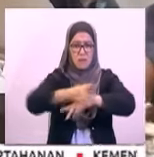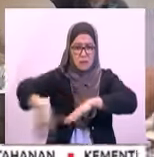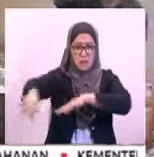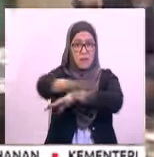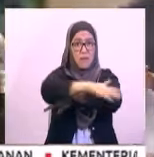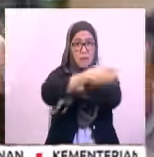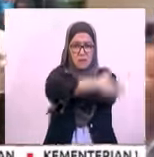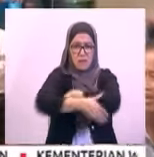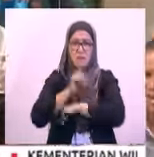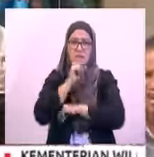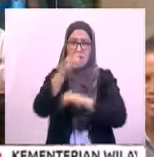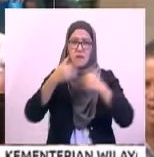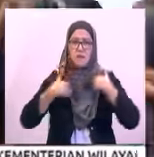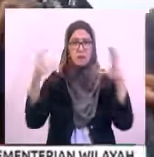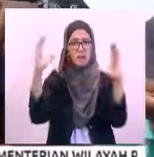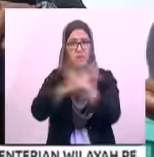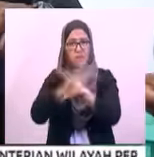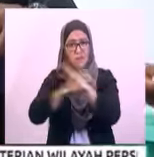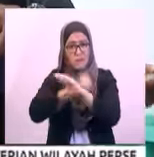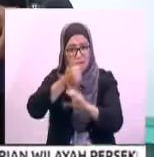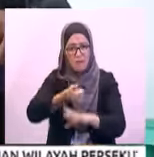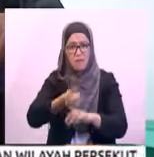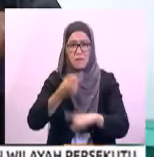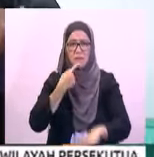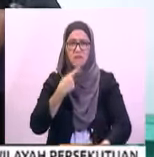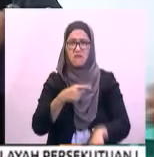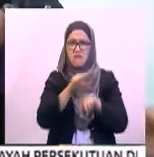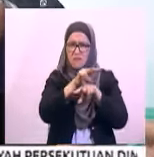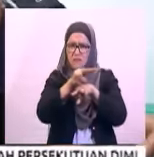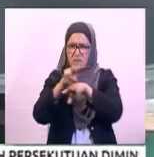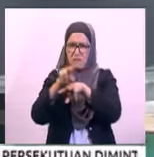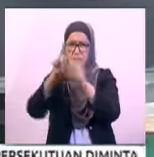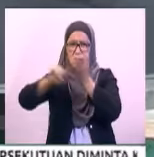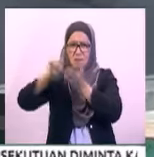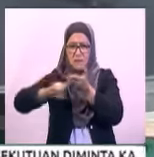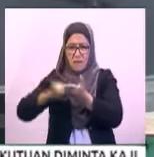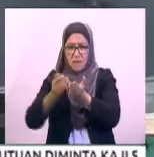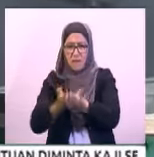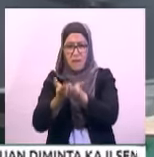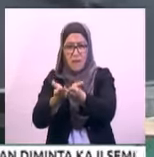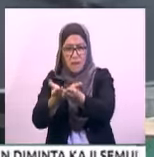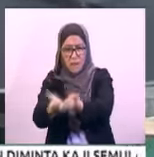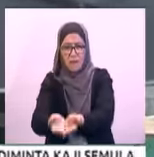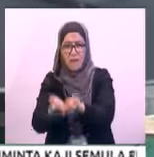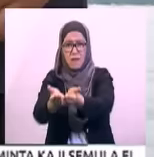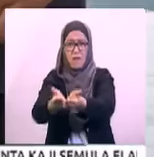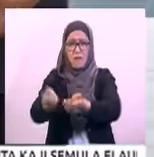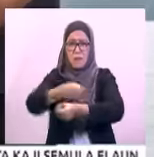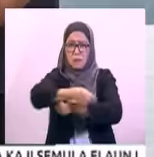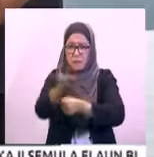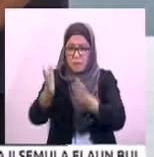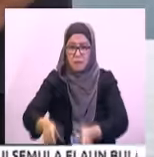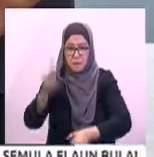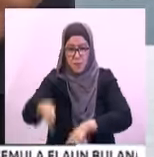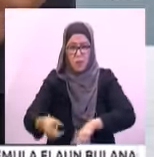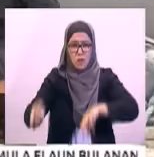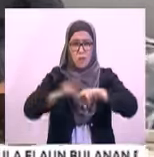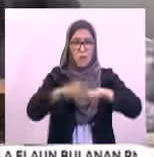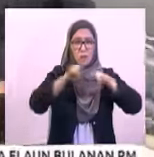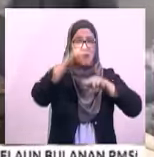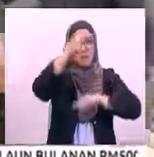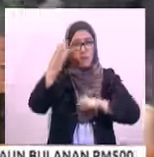mempunyai cabarannya tersendiri. Rondaan dan pemeriksaan ke atas kapal dan bot nelayan perlu dipertingkat. Berikutan, banyak